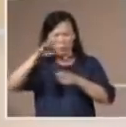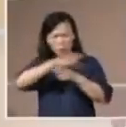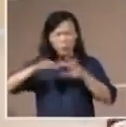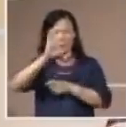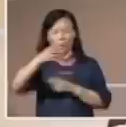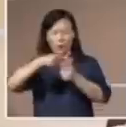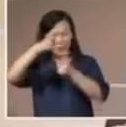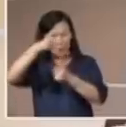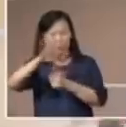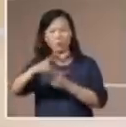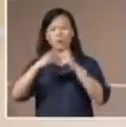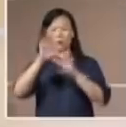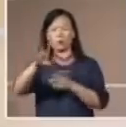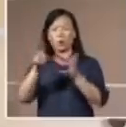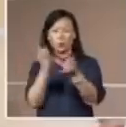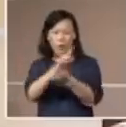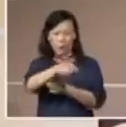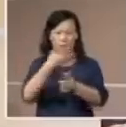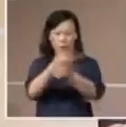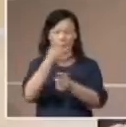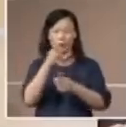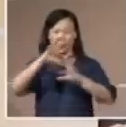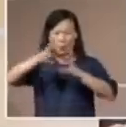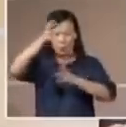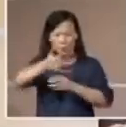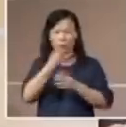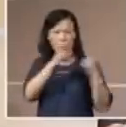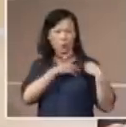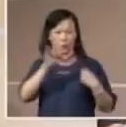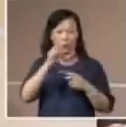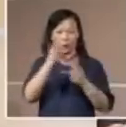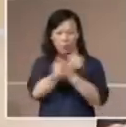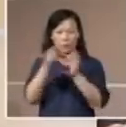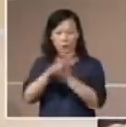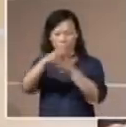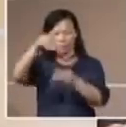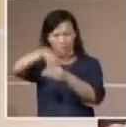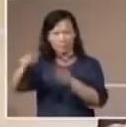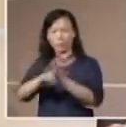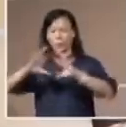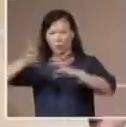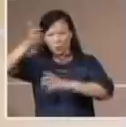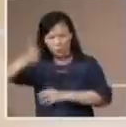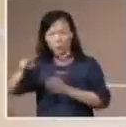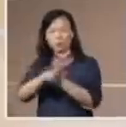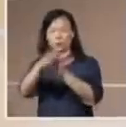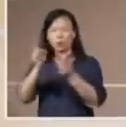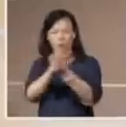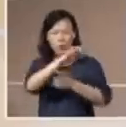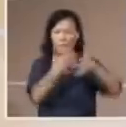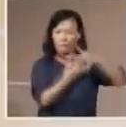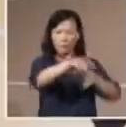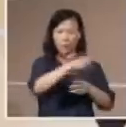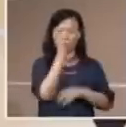数一数二的人啦。所以，因为来做民党的总统，来代表民党参选，来做民党总统，我相信呢，对跟美